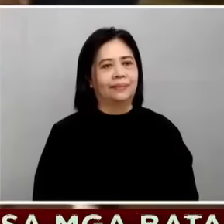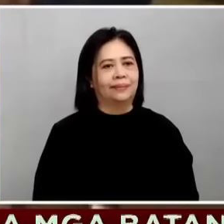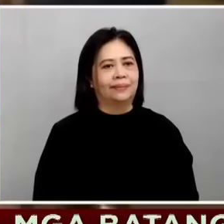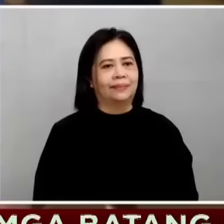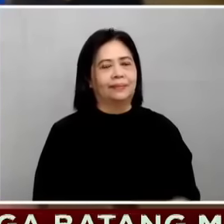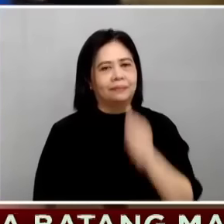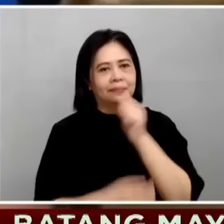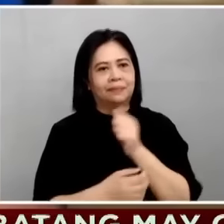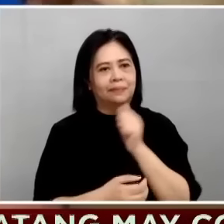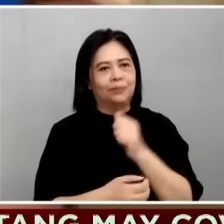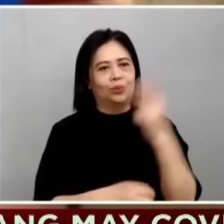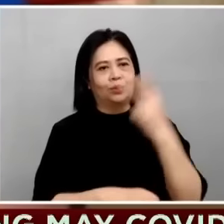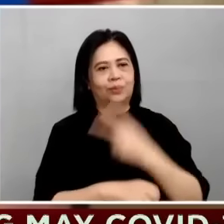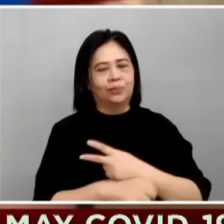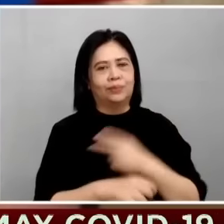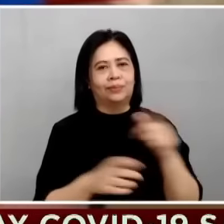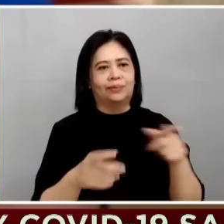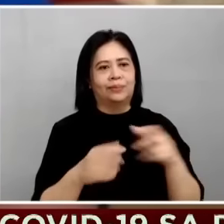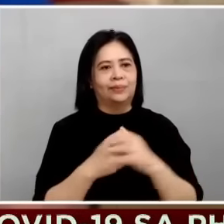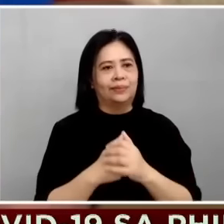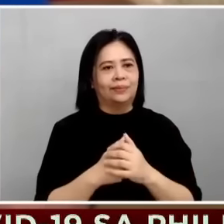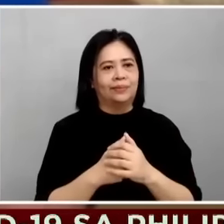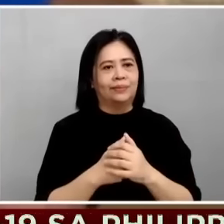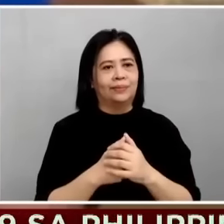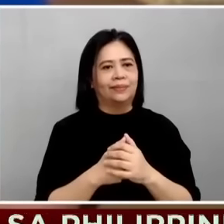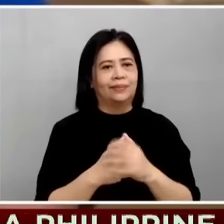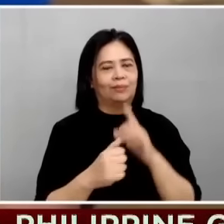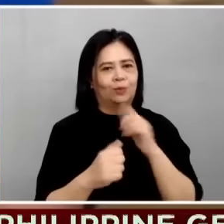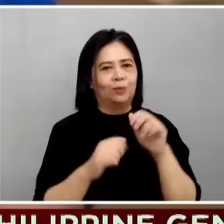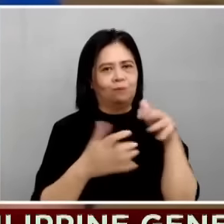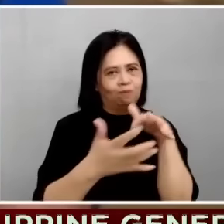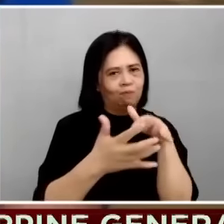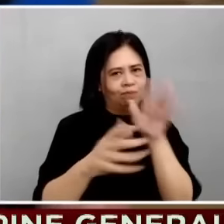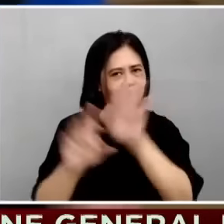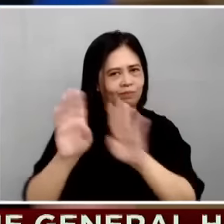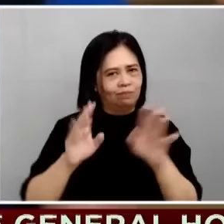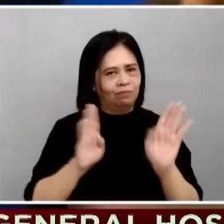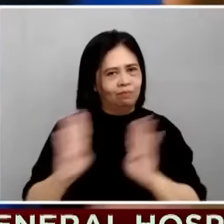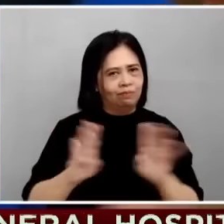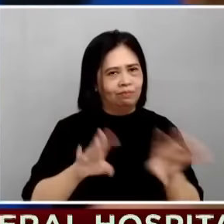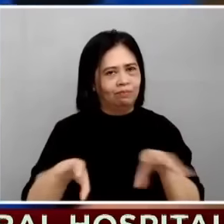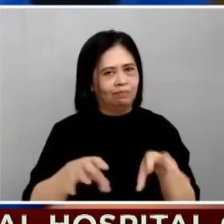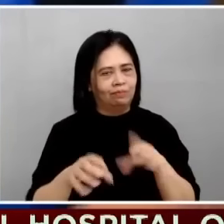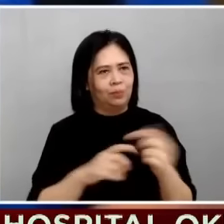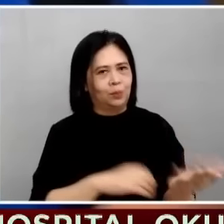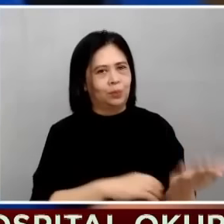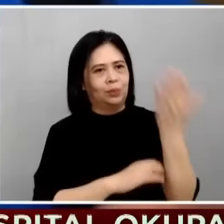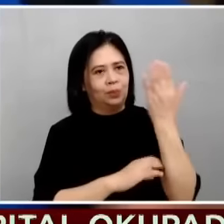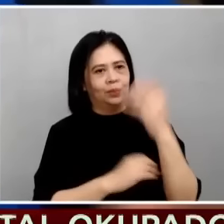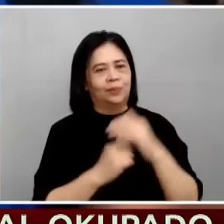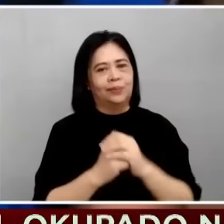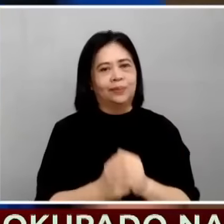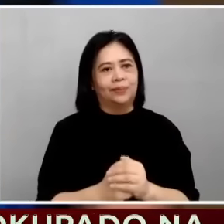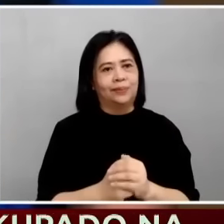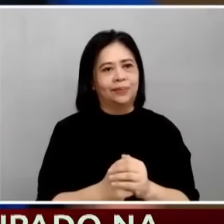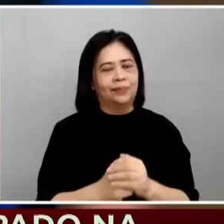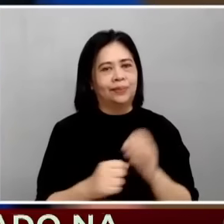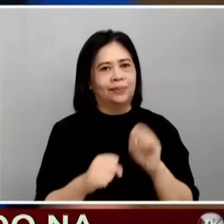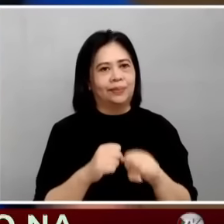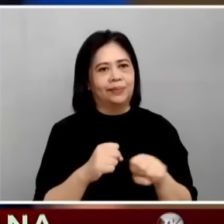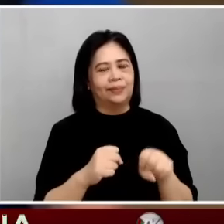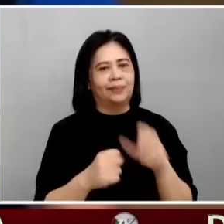dalawang araw pa gano'n namin sa mga panin, pag-aralan talaga namin, sabi ko yun talaga ang ano namin, kahit sa umaga, pag-budget, harap, yun talaga dapat gawin